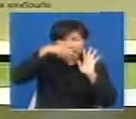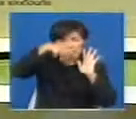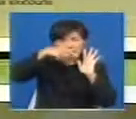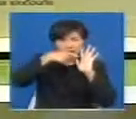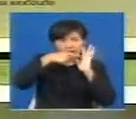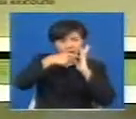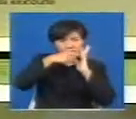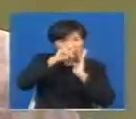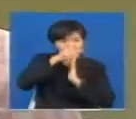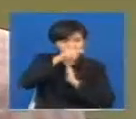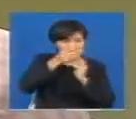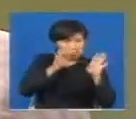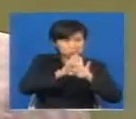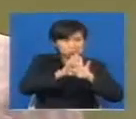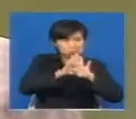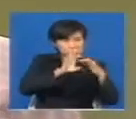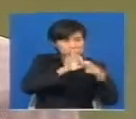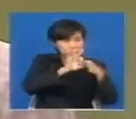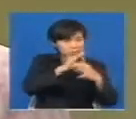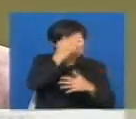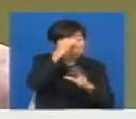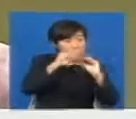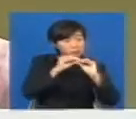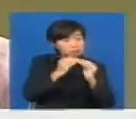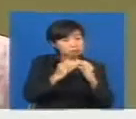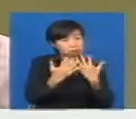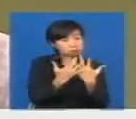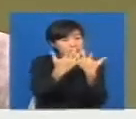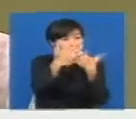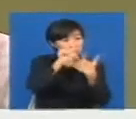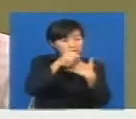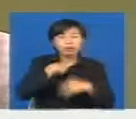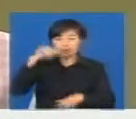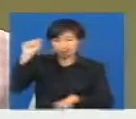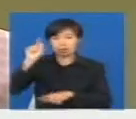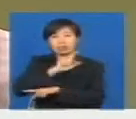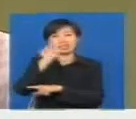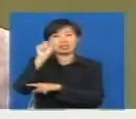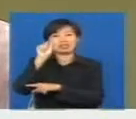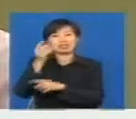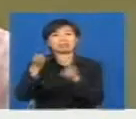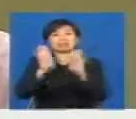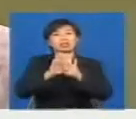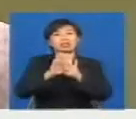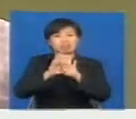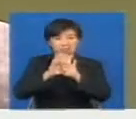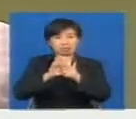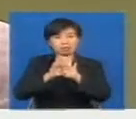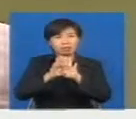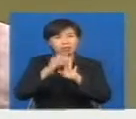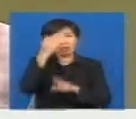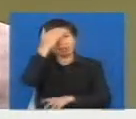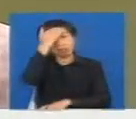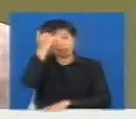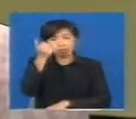มใหญ่ ห้องประชุมใหญ่วันที่ 20 เช้า ครับ ที่ปิดก็เพราะว่าประตูไม่ได้เปิด จะเปิดคืออย่